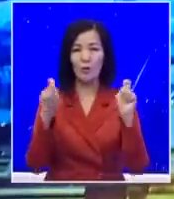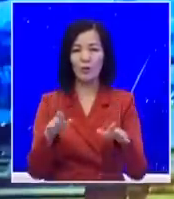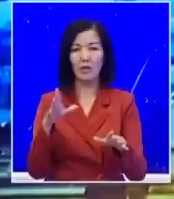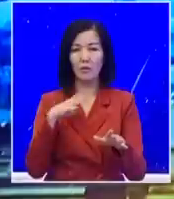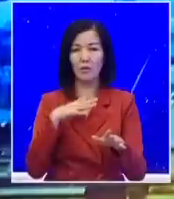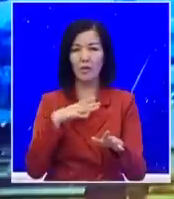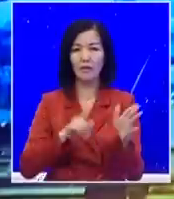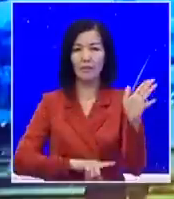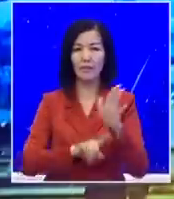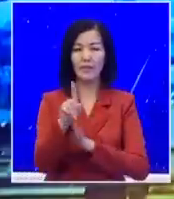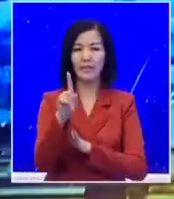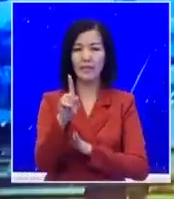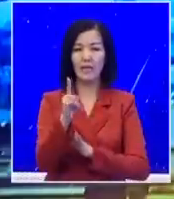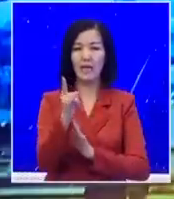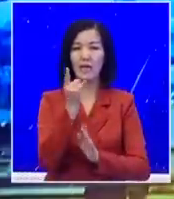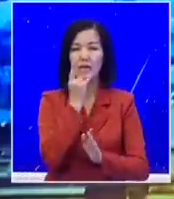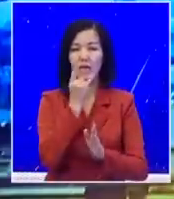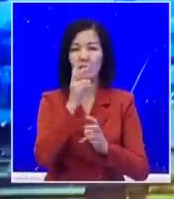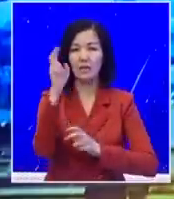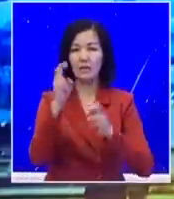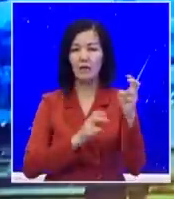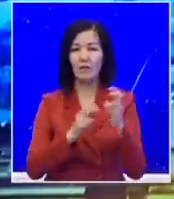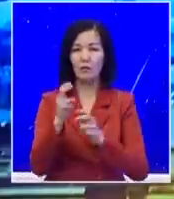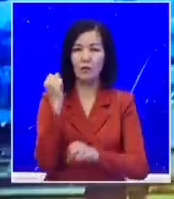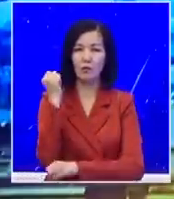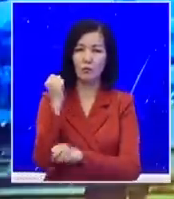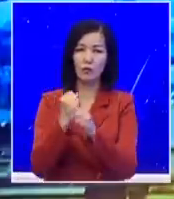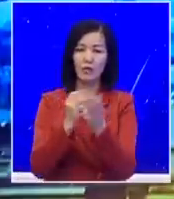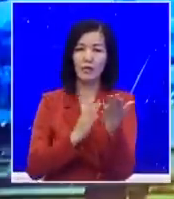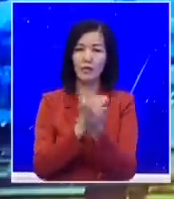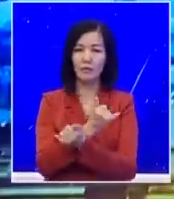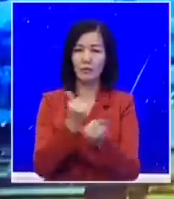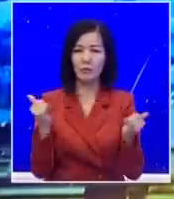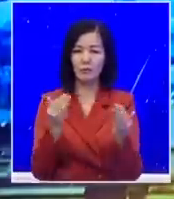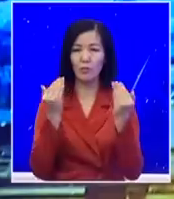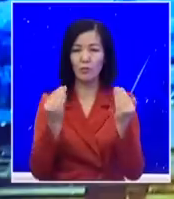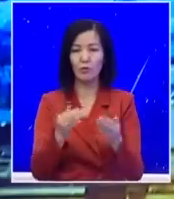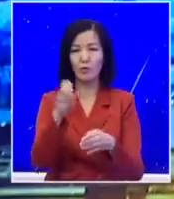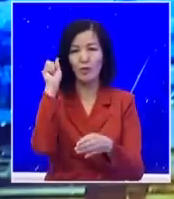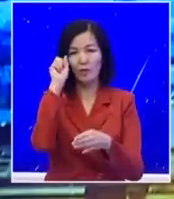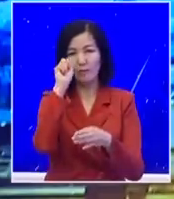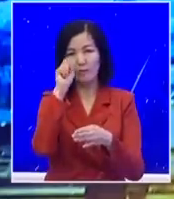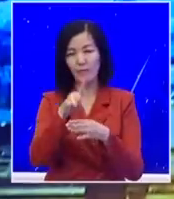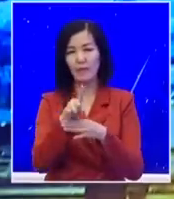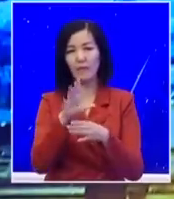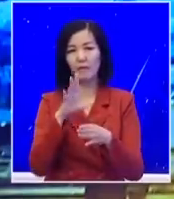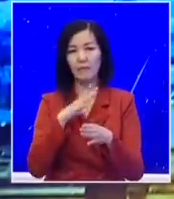Бастапқыда тек аккумулятор зауытының еңбеккерлеріне қызмет көрсетті. Бүгінде бұл емхана мемлекеттік тапсырыстарды да